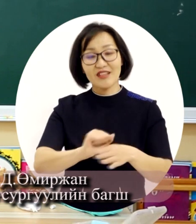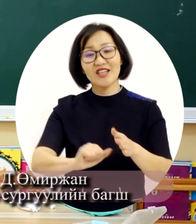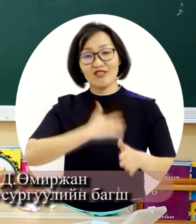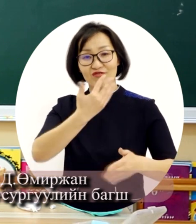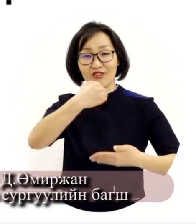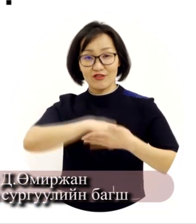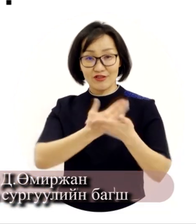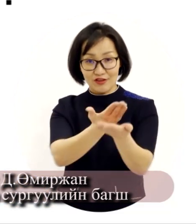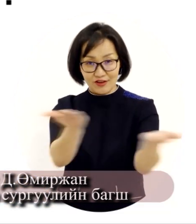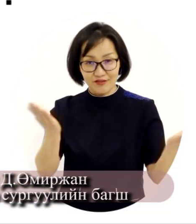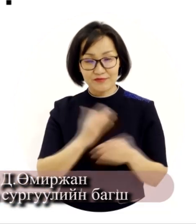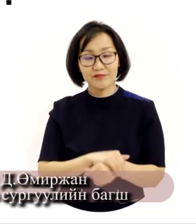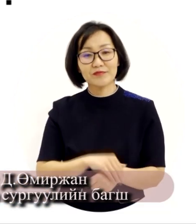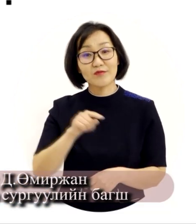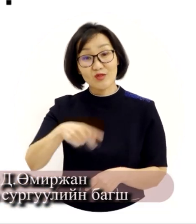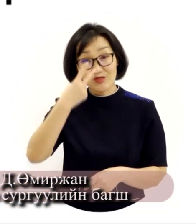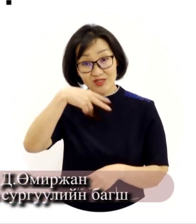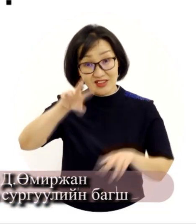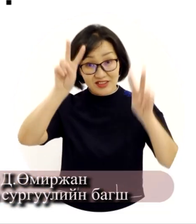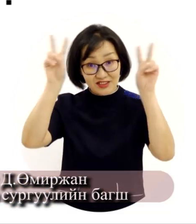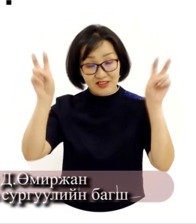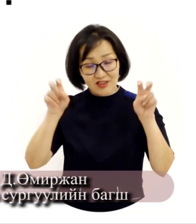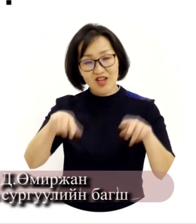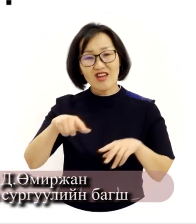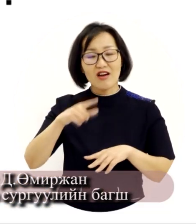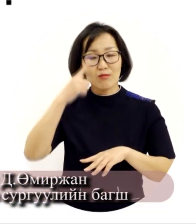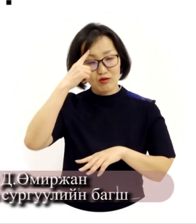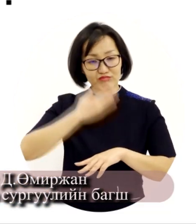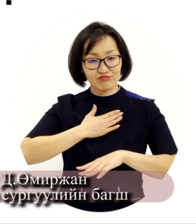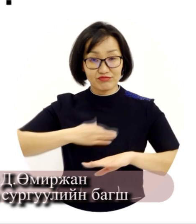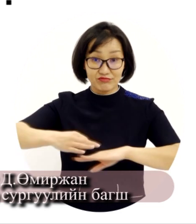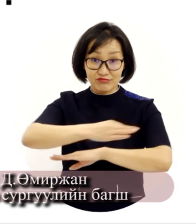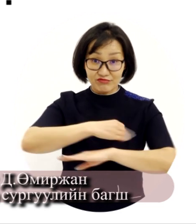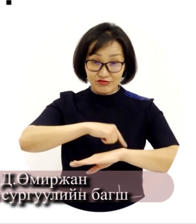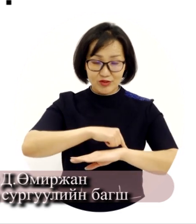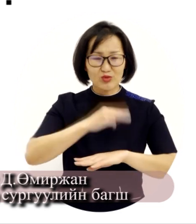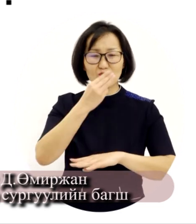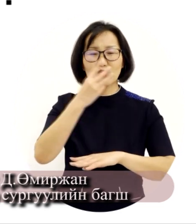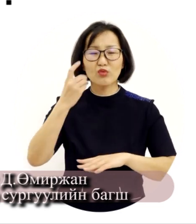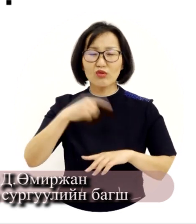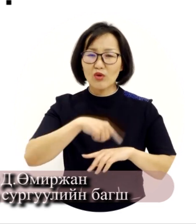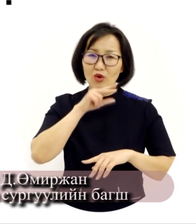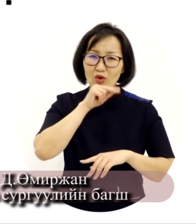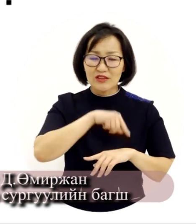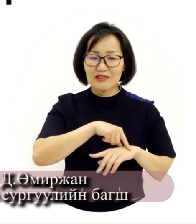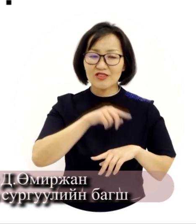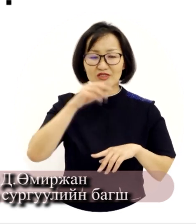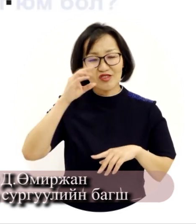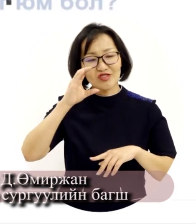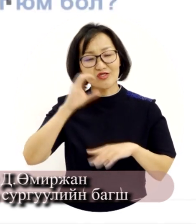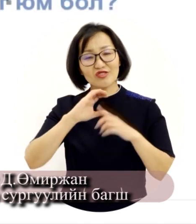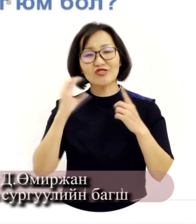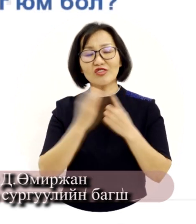қатысыңдар. Бүгінгі біздің көретін сабағымыз, отанымыздың тарихын, мәдениетін қалай білеміз? Біздің бүгінгі